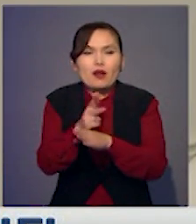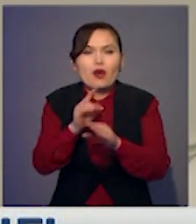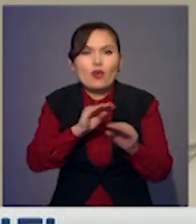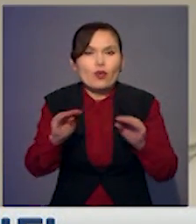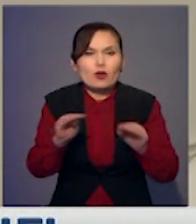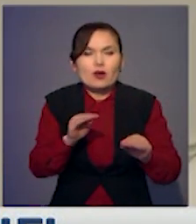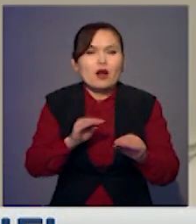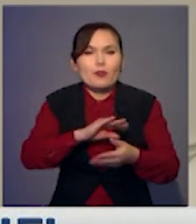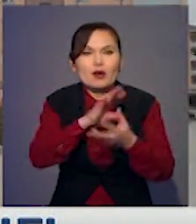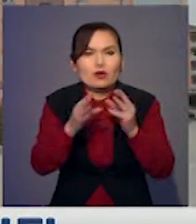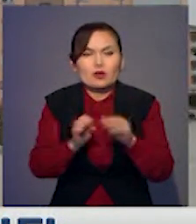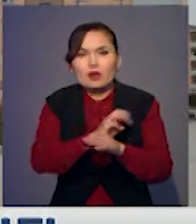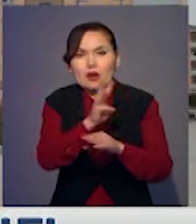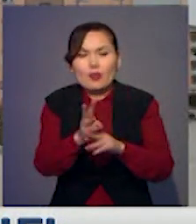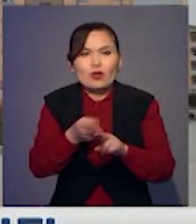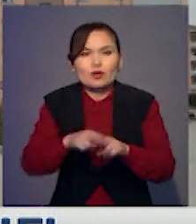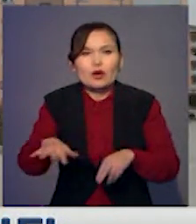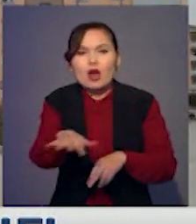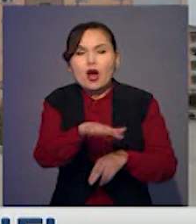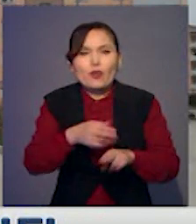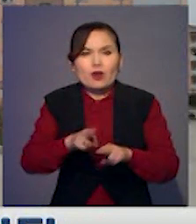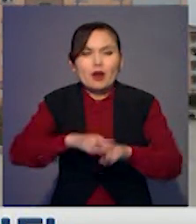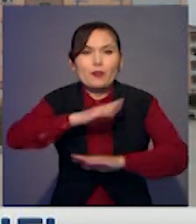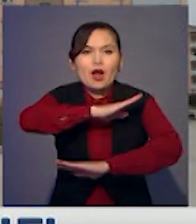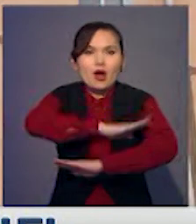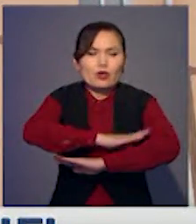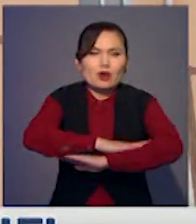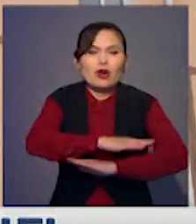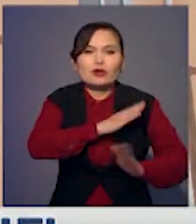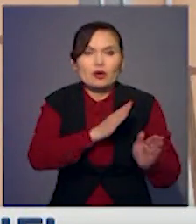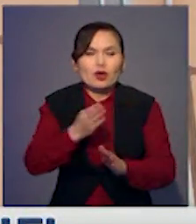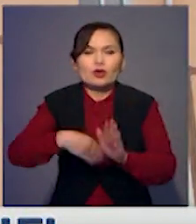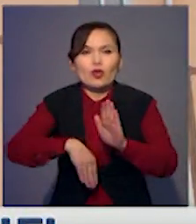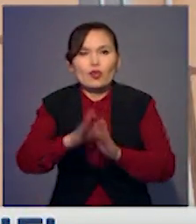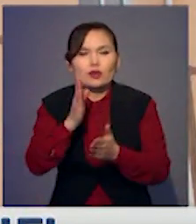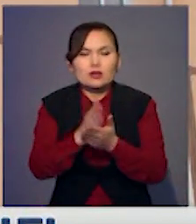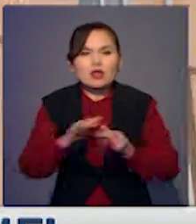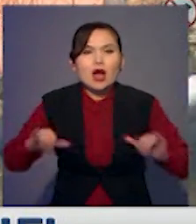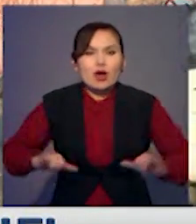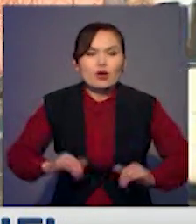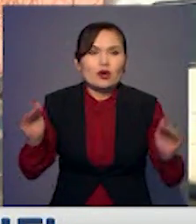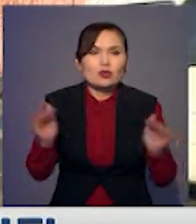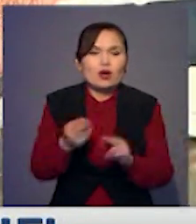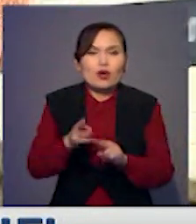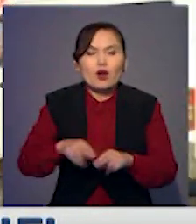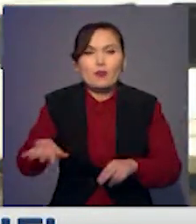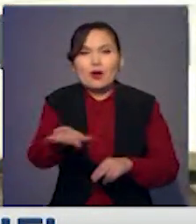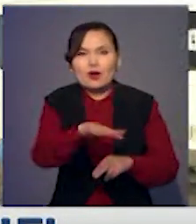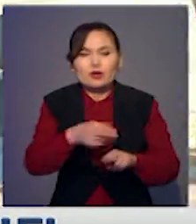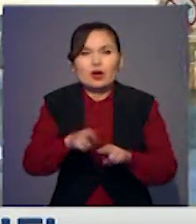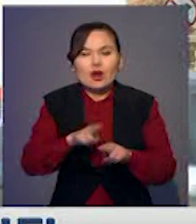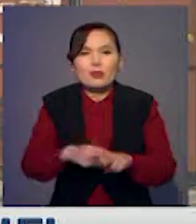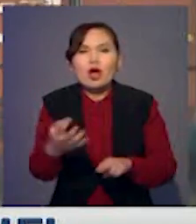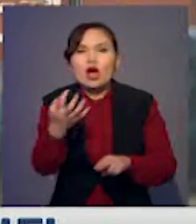орнатылған. Нәтижесінде мамандар мөлдек ауданда құқық бұзушылықтың төмендегенін айтады. Бұдан бөлек биыл ақылды аялдама жобасы шеңберінде тұрғындар үшін